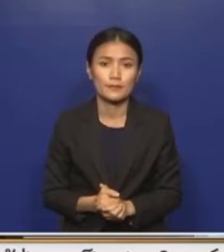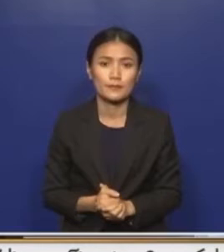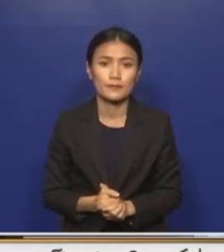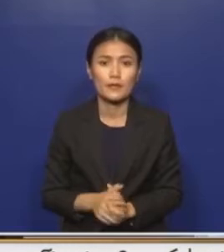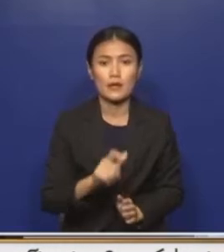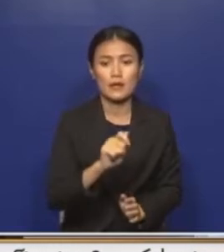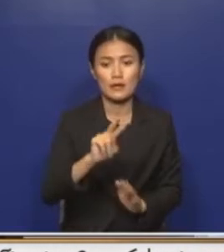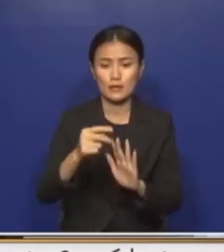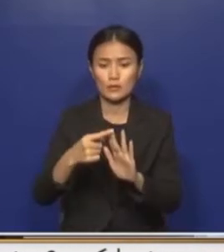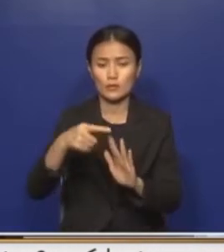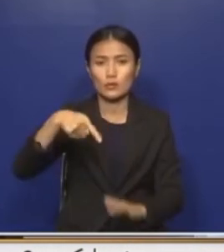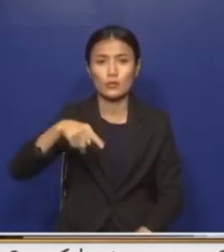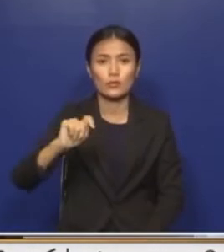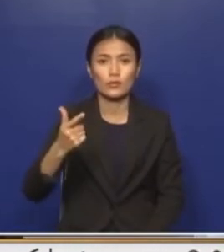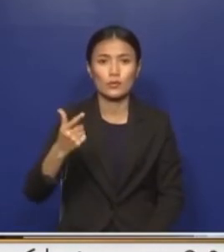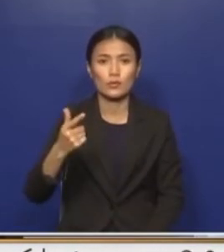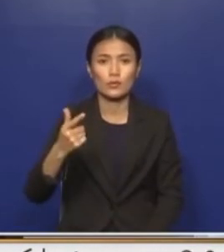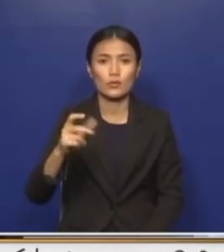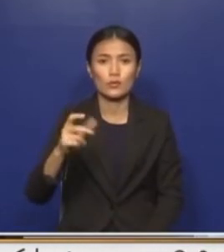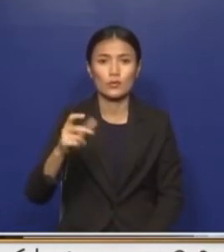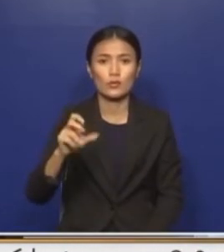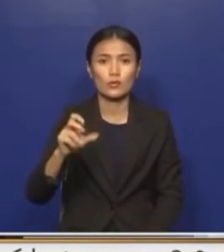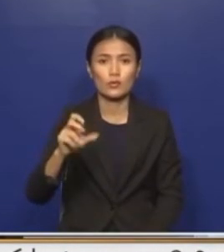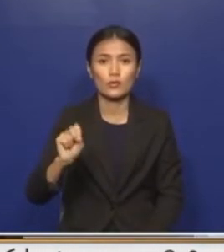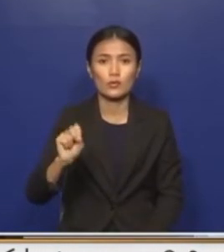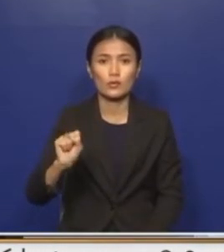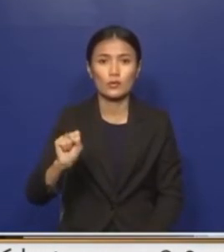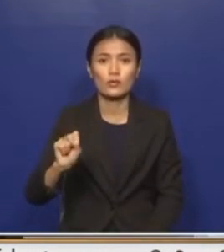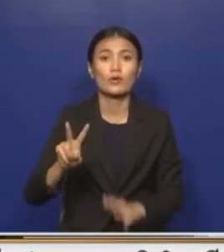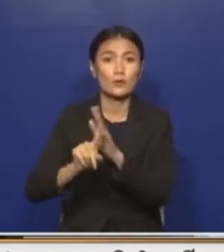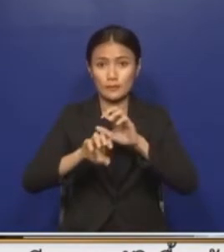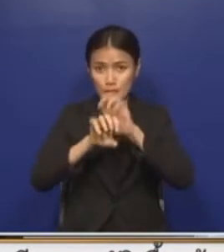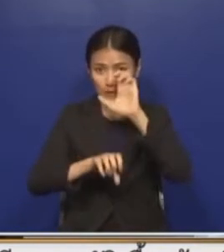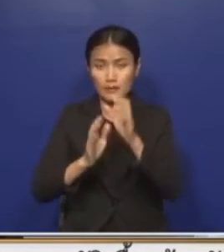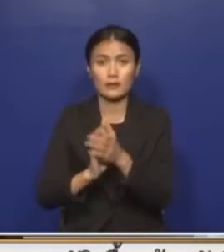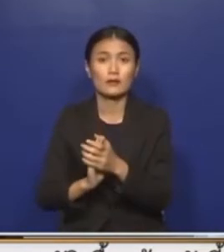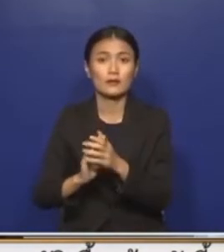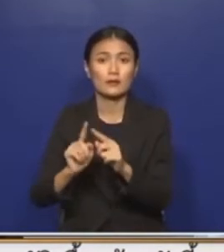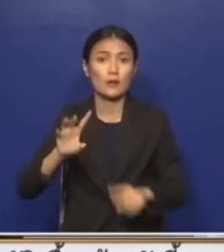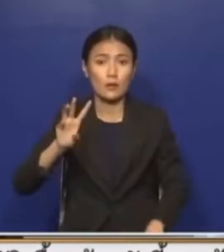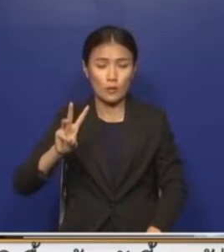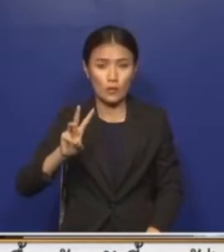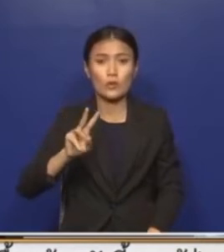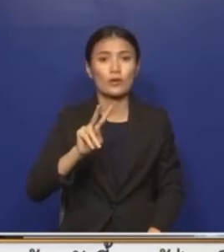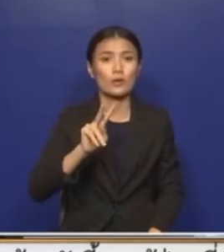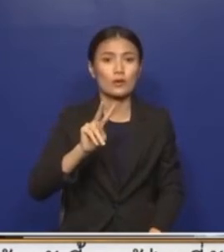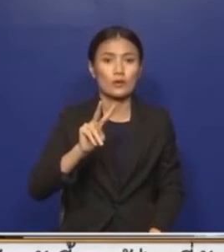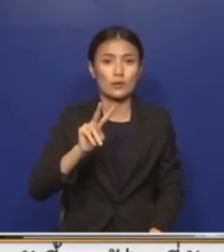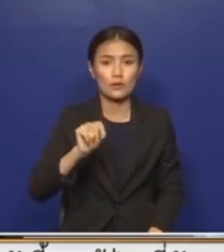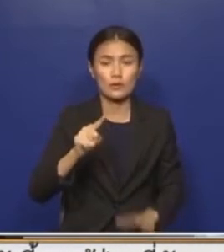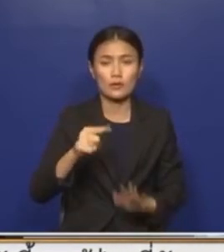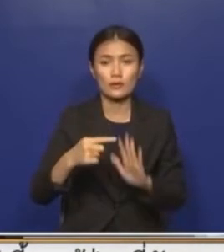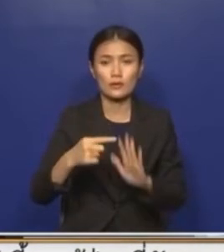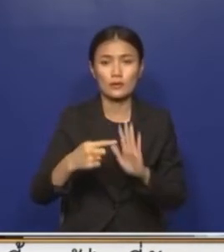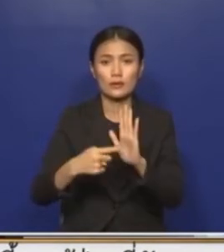เอกอนุพงษ์เผ่าจินดารัฐมนตรีว่าการกระทรวงมหาดไทย 6. นายณัฐพลทีพสุวรรณรัฐมนตรี